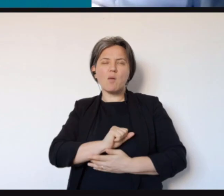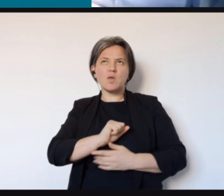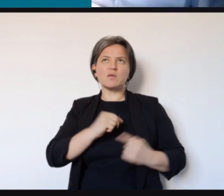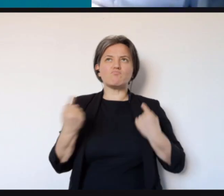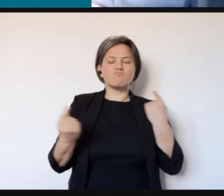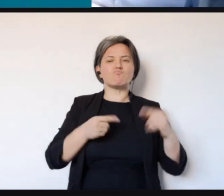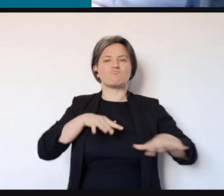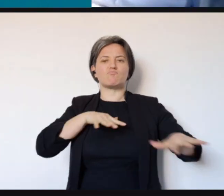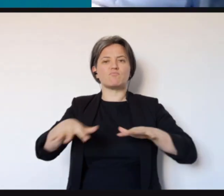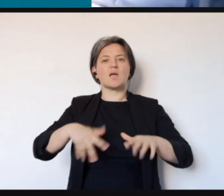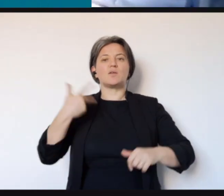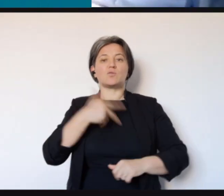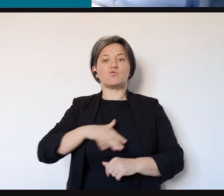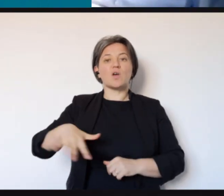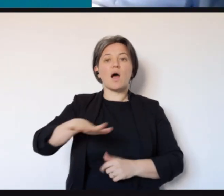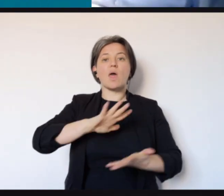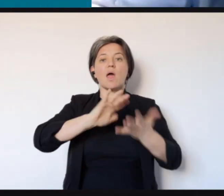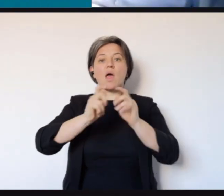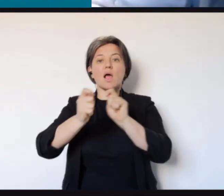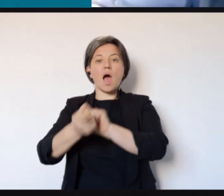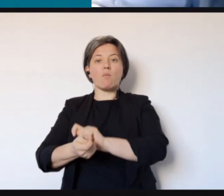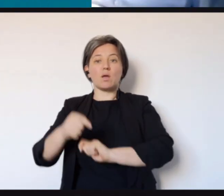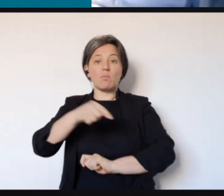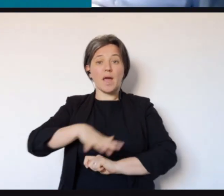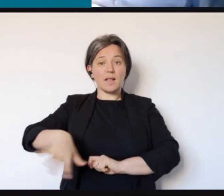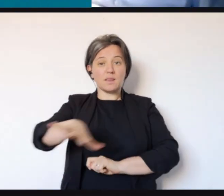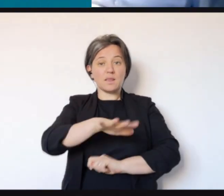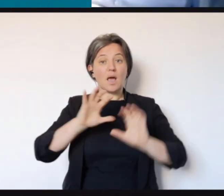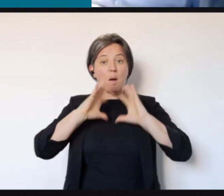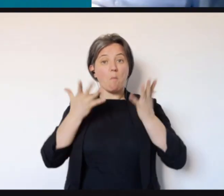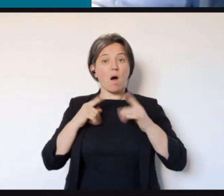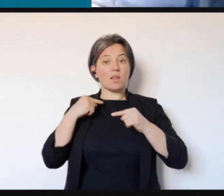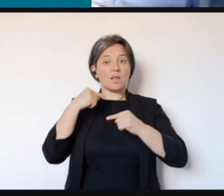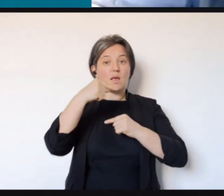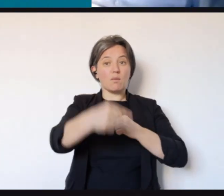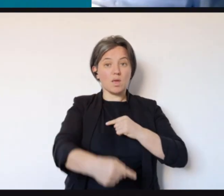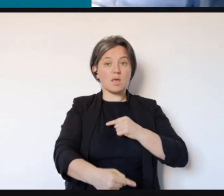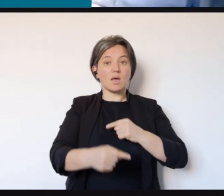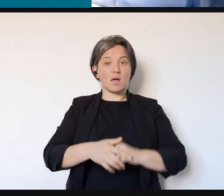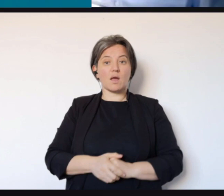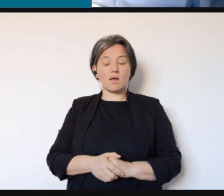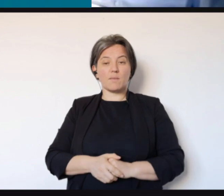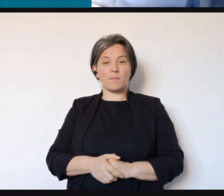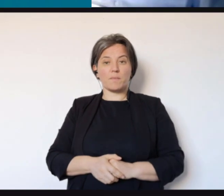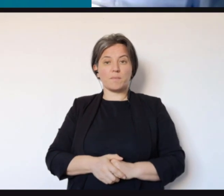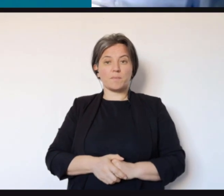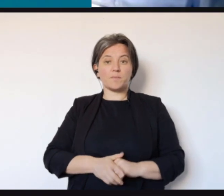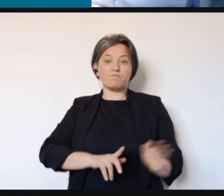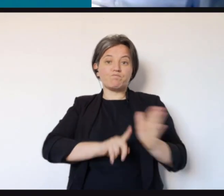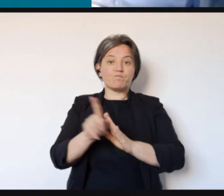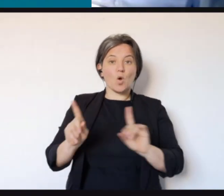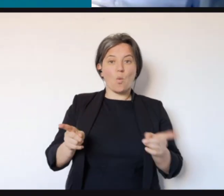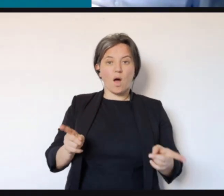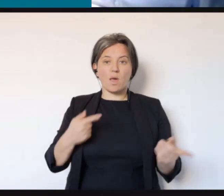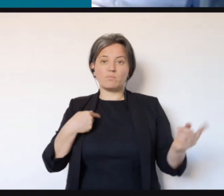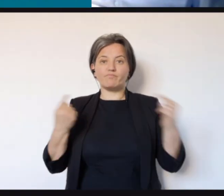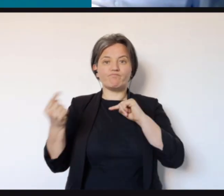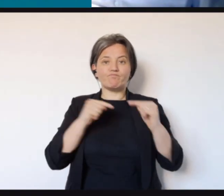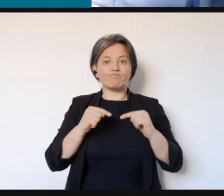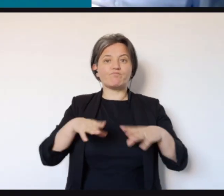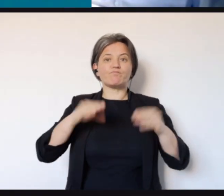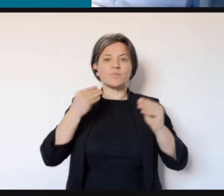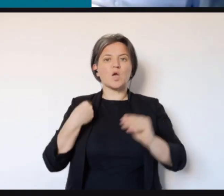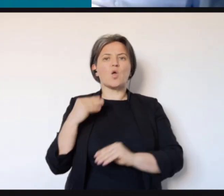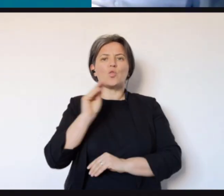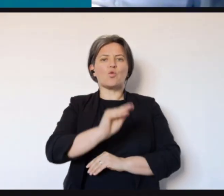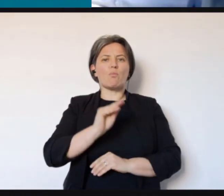a capire quali sono le dinamiche sociali e i cambiamenti che questa pandemia ha portato nella comunità.